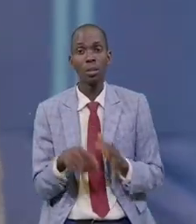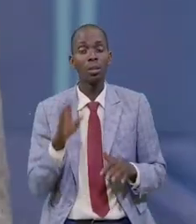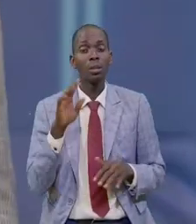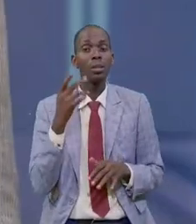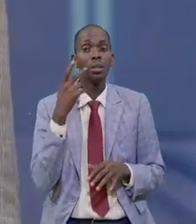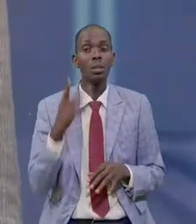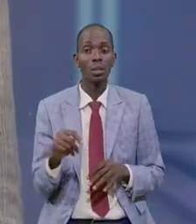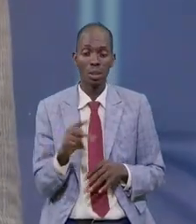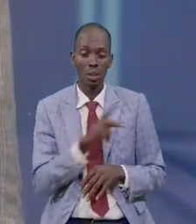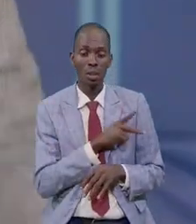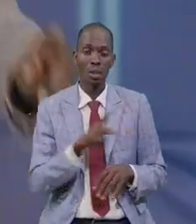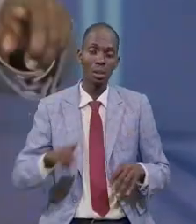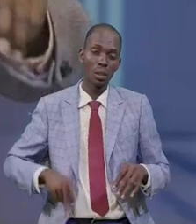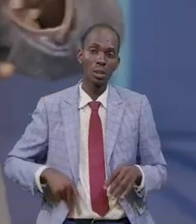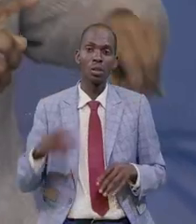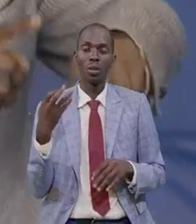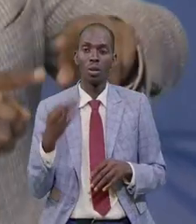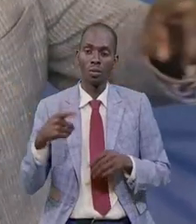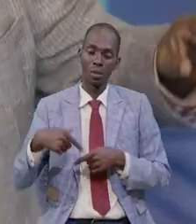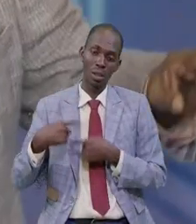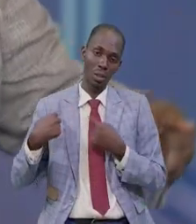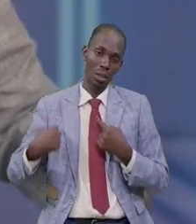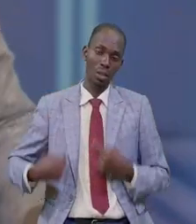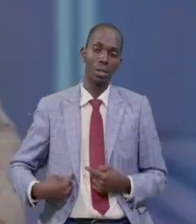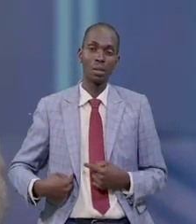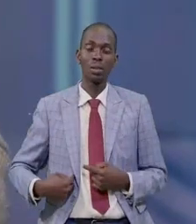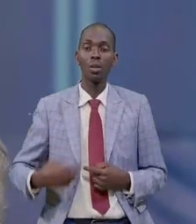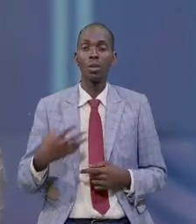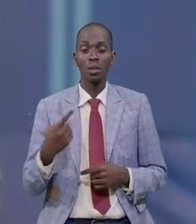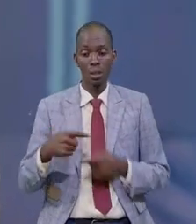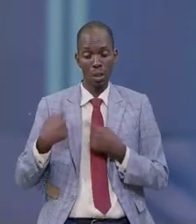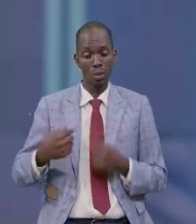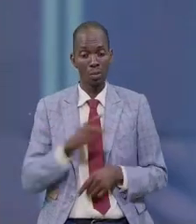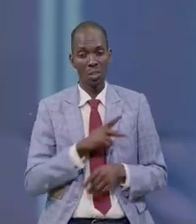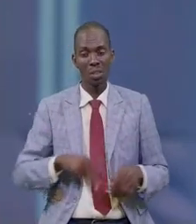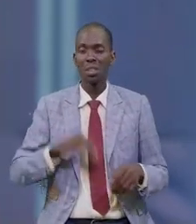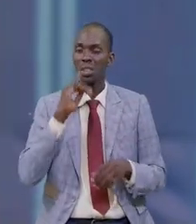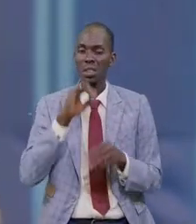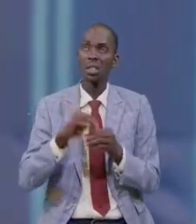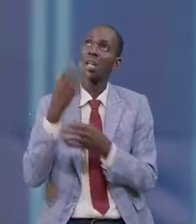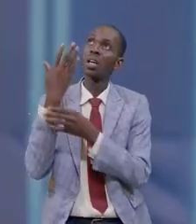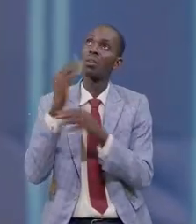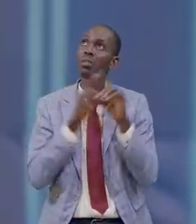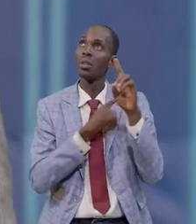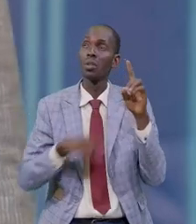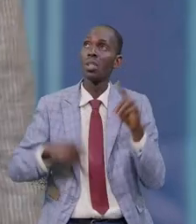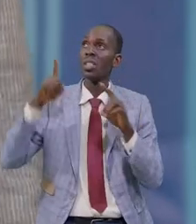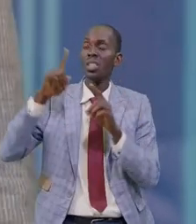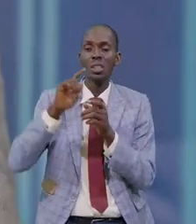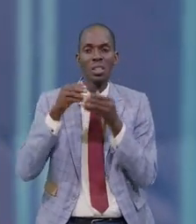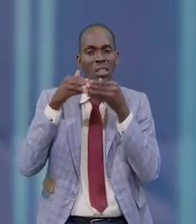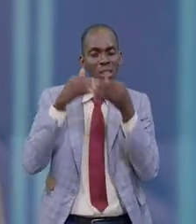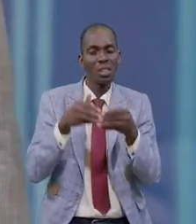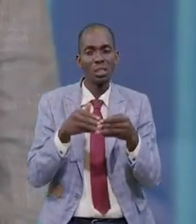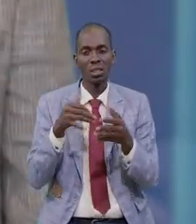roi est dans les mains du roi du Seigneur et il tourne là où il le tourne là il veut si